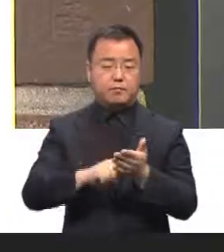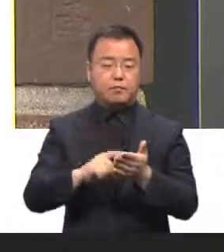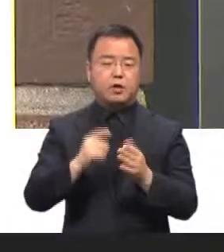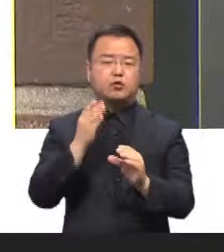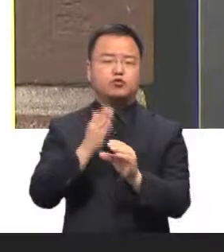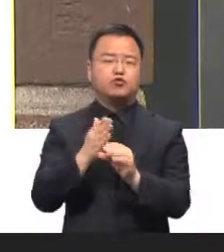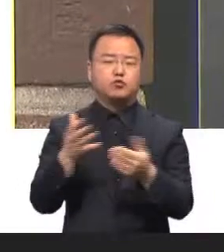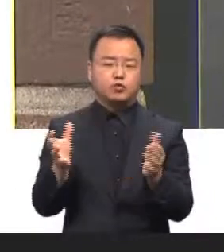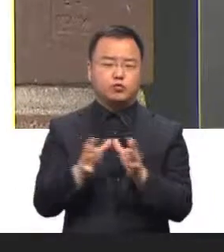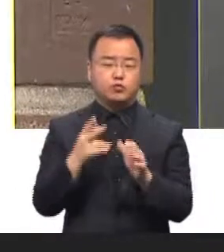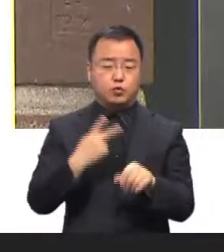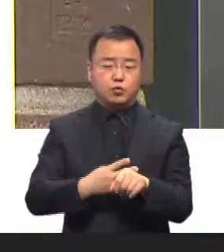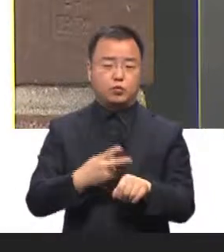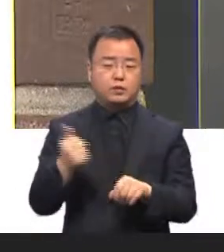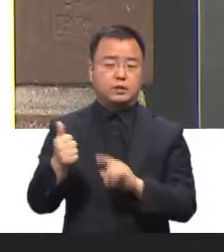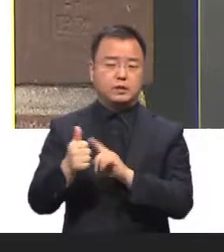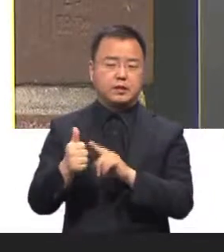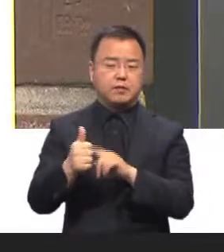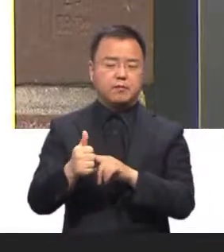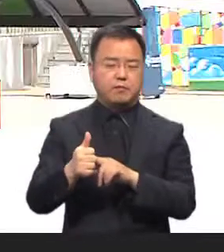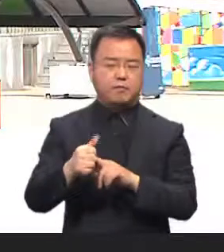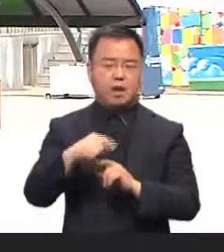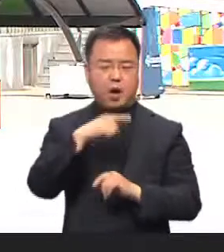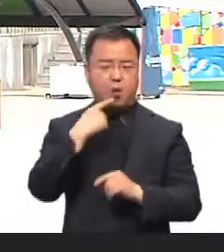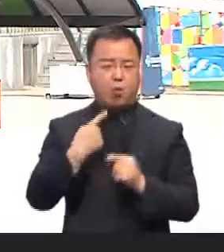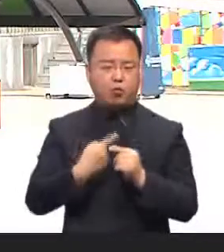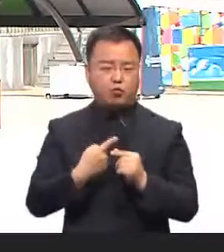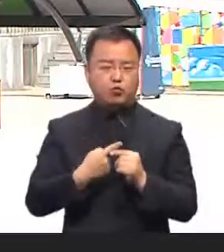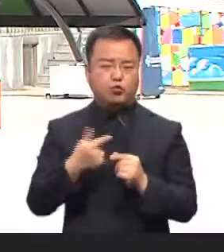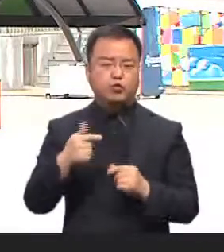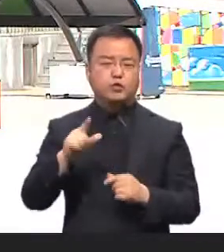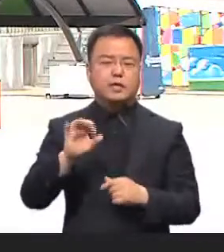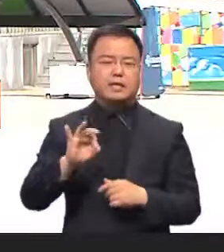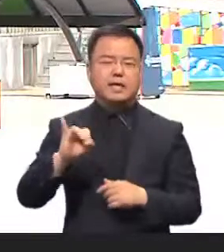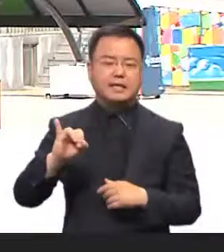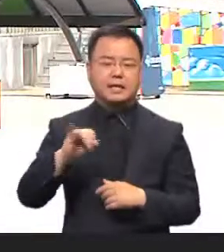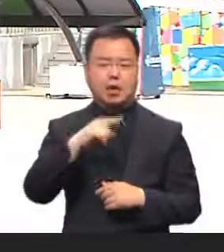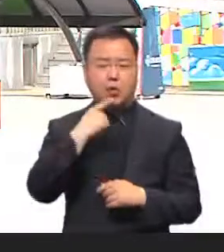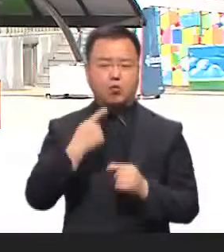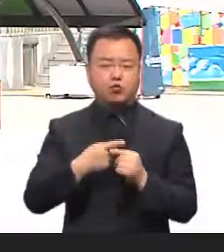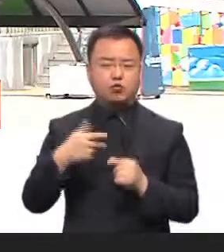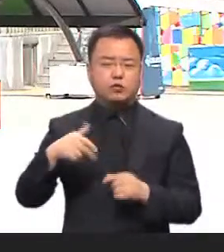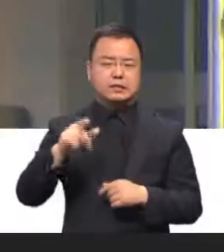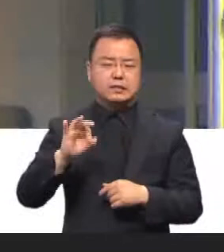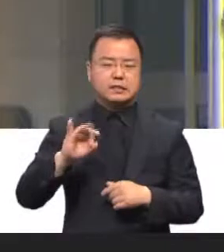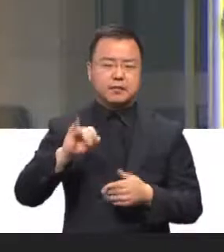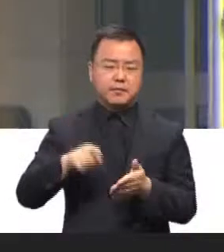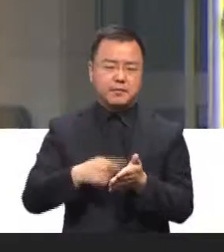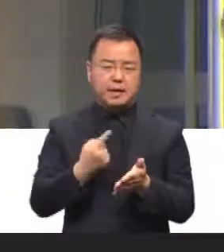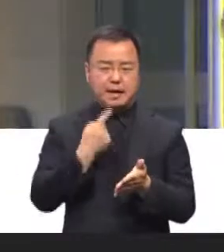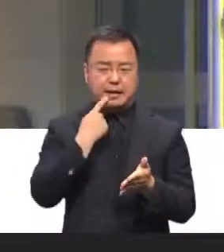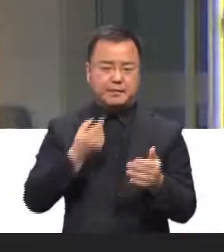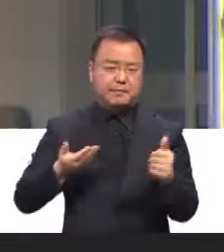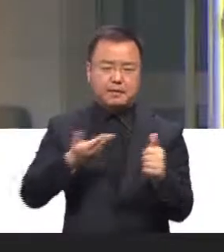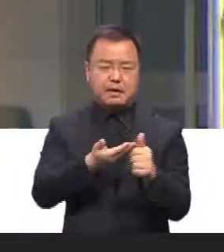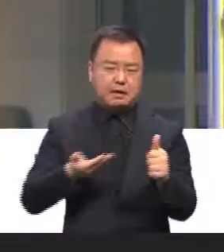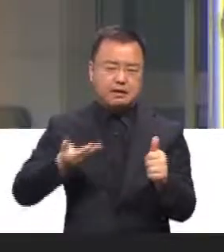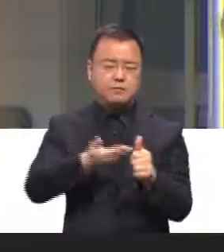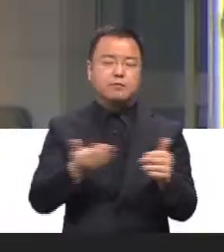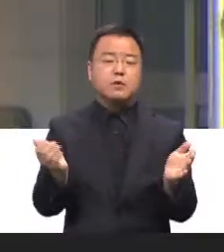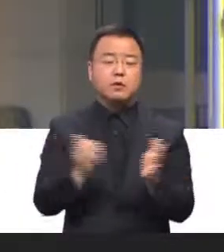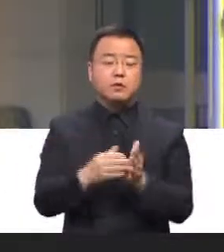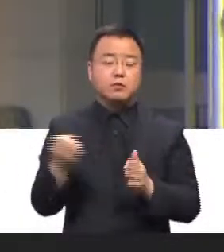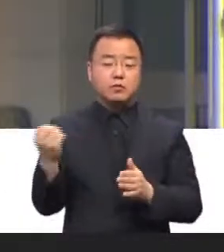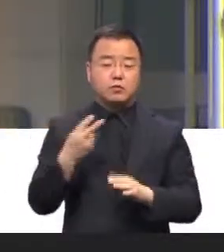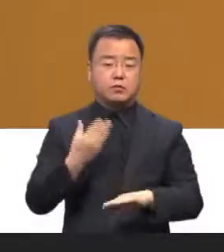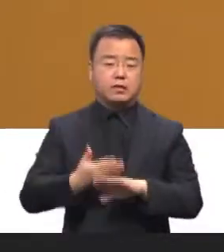A씨는 장애 학생에게 고추냉이와 고추장을 강제로 먹인 혐의를 받고 있습니다. 또 다른 교사 B씨는 학생을 사회복무요원에게만